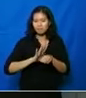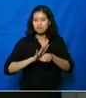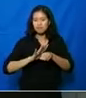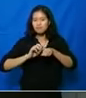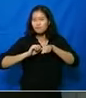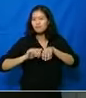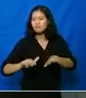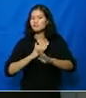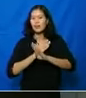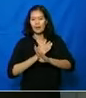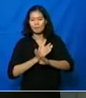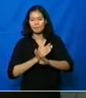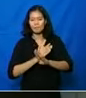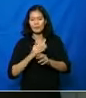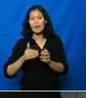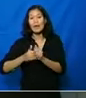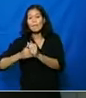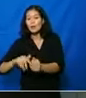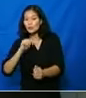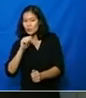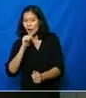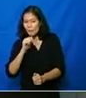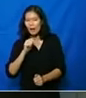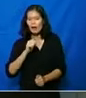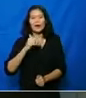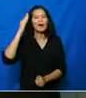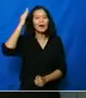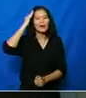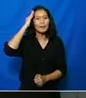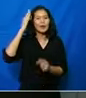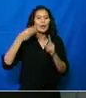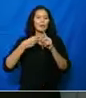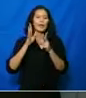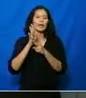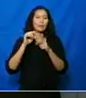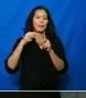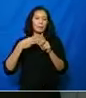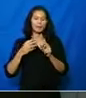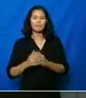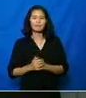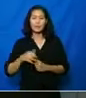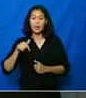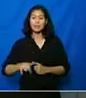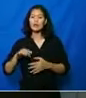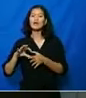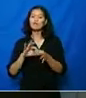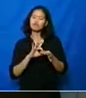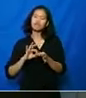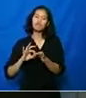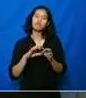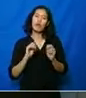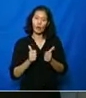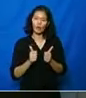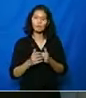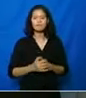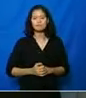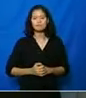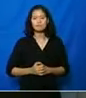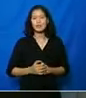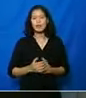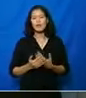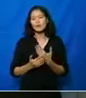oleh Pak Kepala BNPB. Kita memastikan koordinasi berjalan dengan baik dan insya Allah kita bisa kendalikan